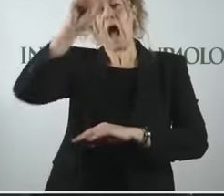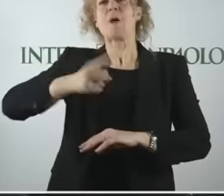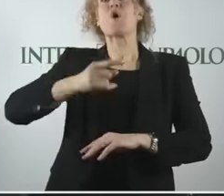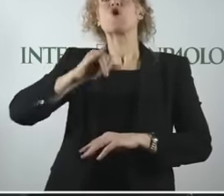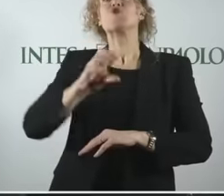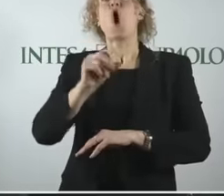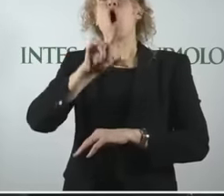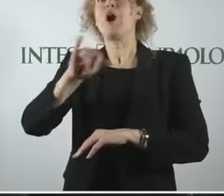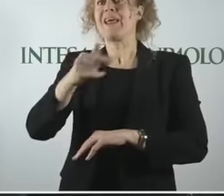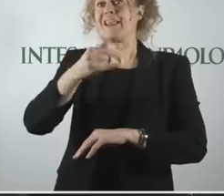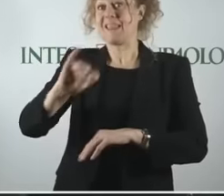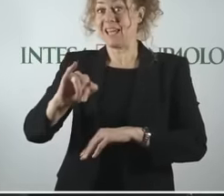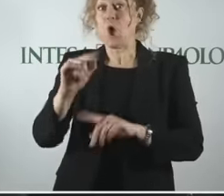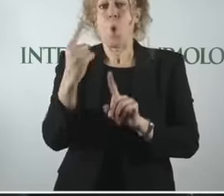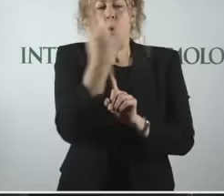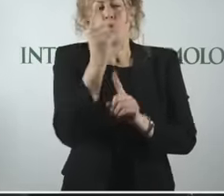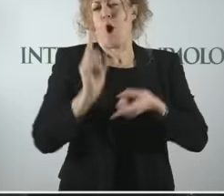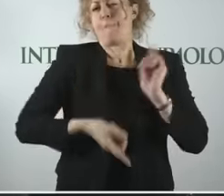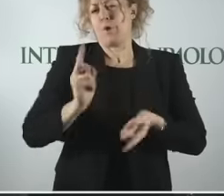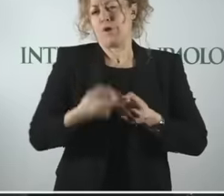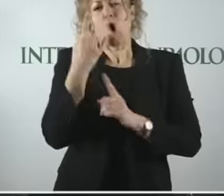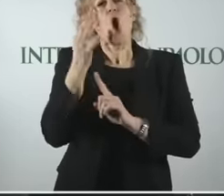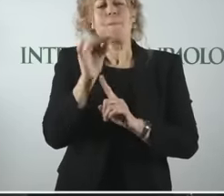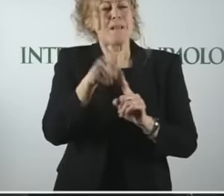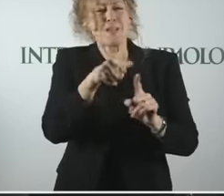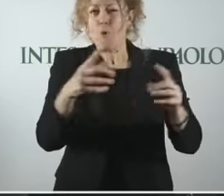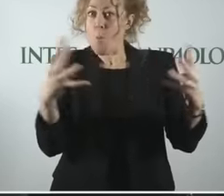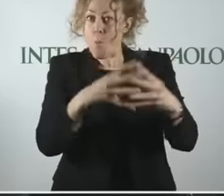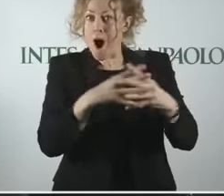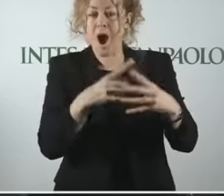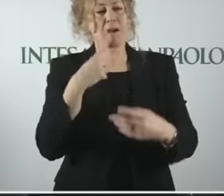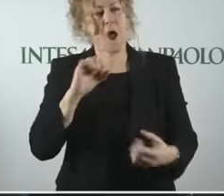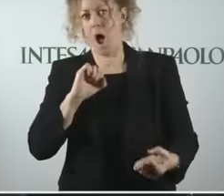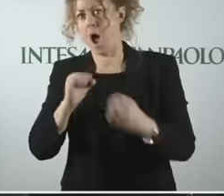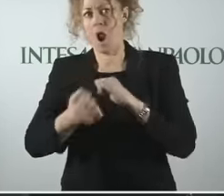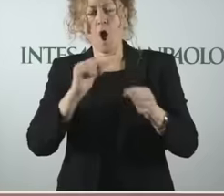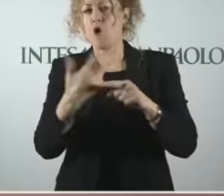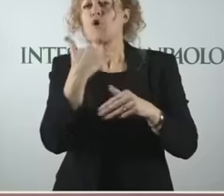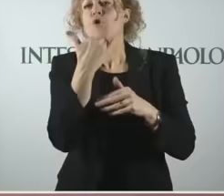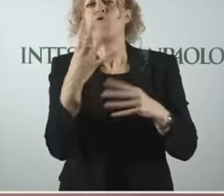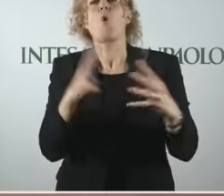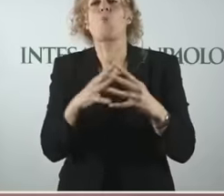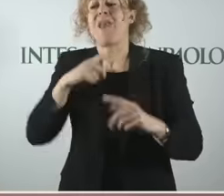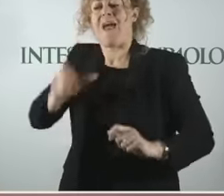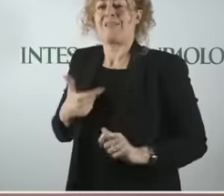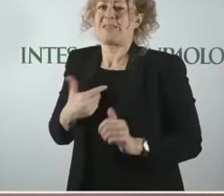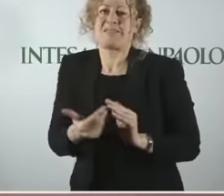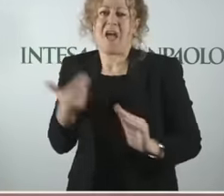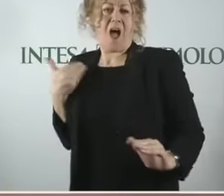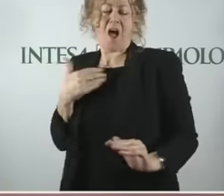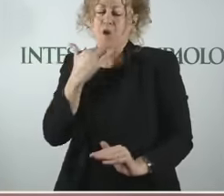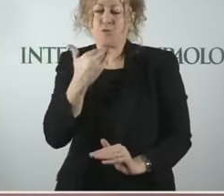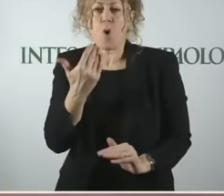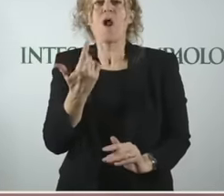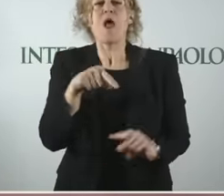Giolitti litti era l'unico politico che Allo scoppio della guerra si era opposto in tutti i modi all'entrata in guerra dell'Italia quindi secondo